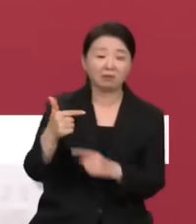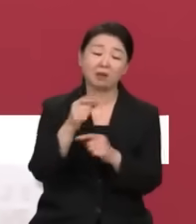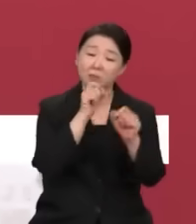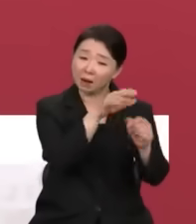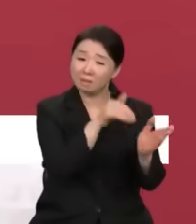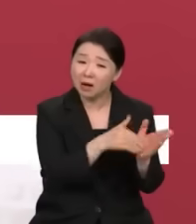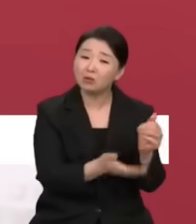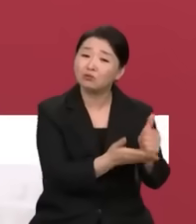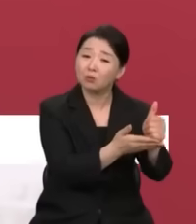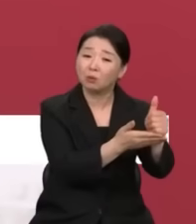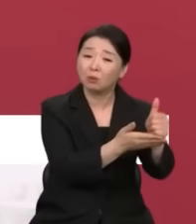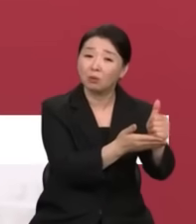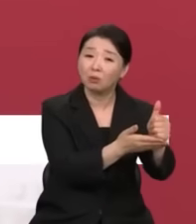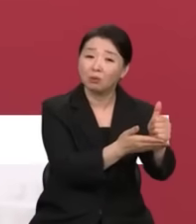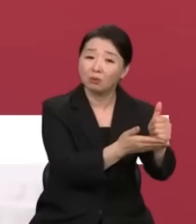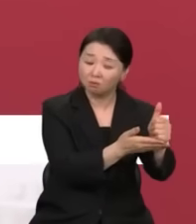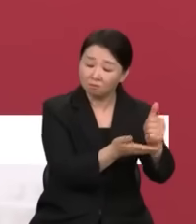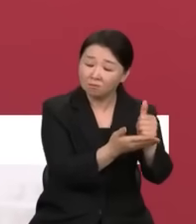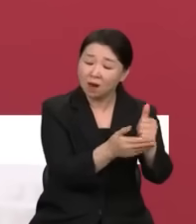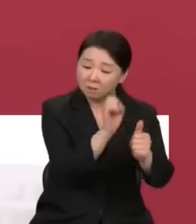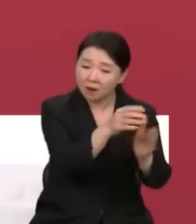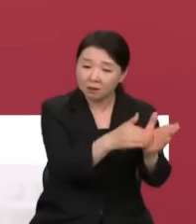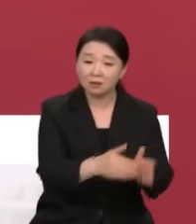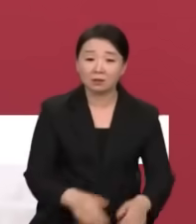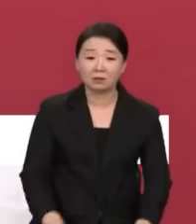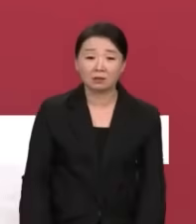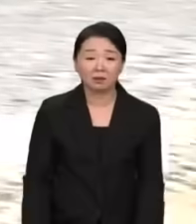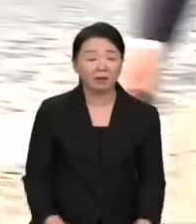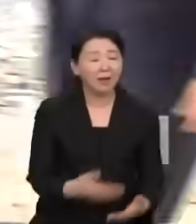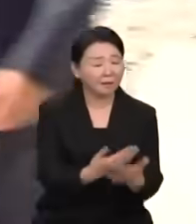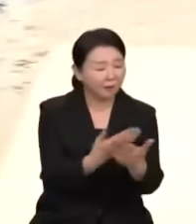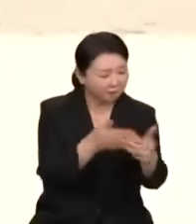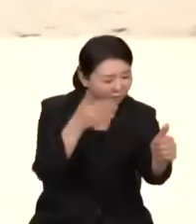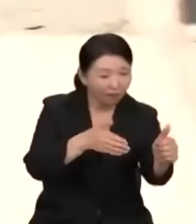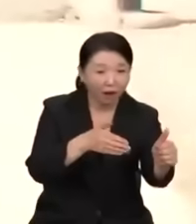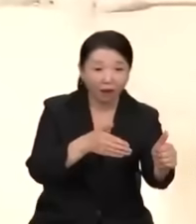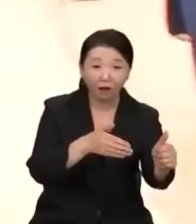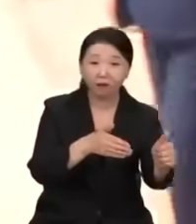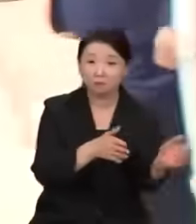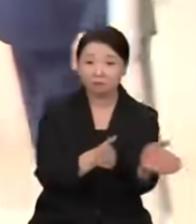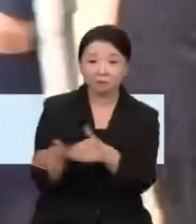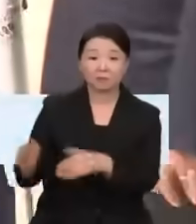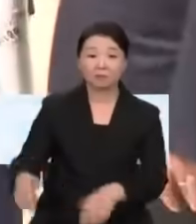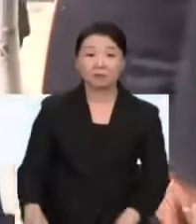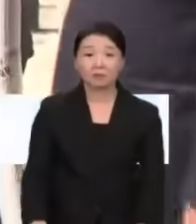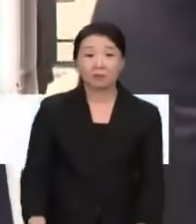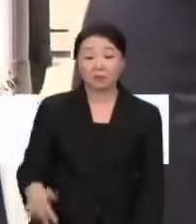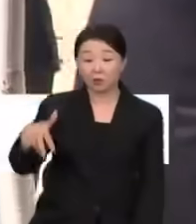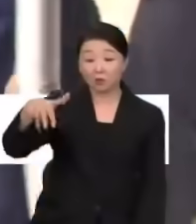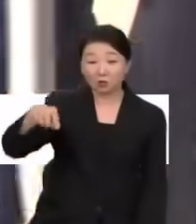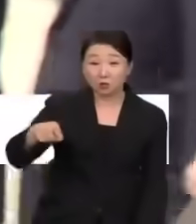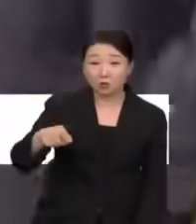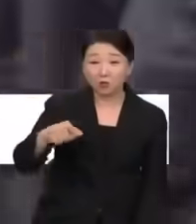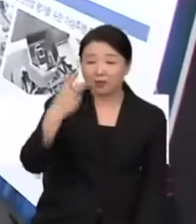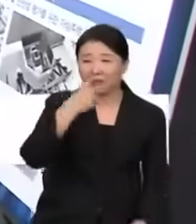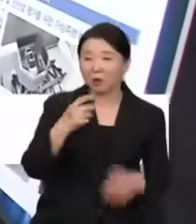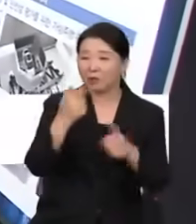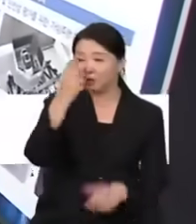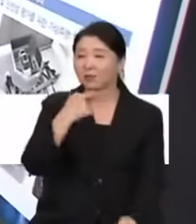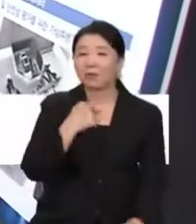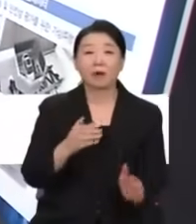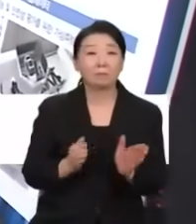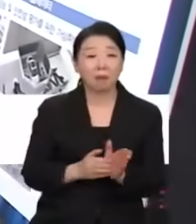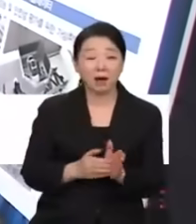말씀드렸습니다. 네, 말씀드렸습니다. 네, 해달라고. 주특보는 검찰 수사관 출신으로 윤